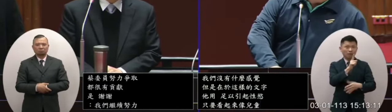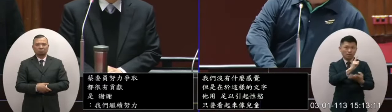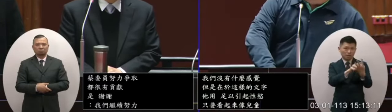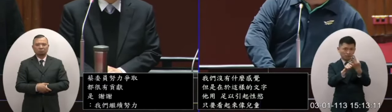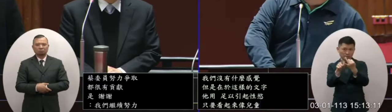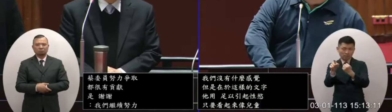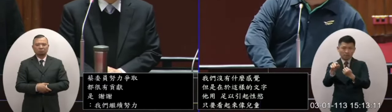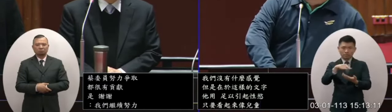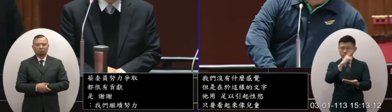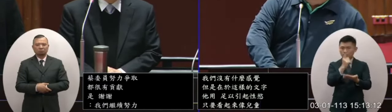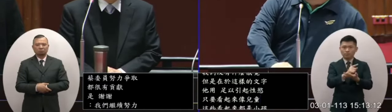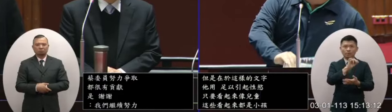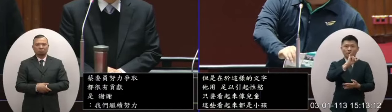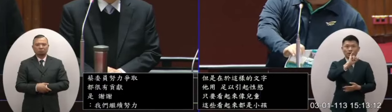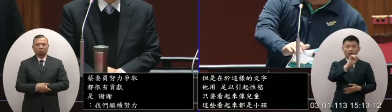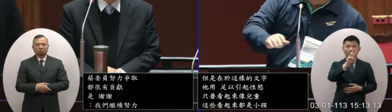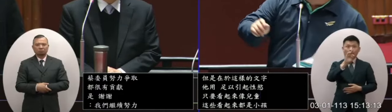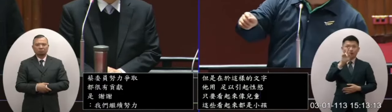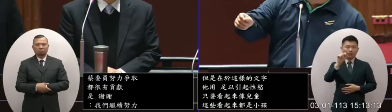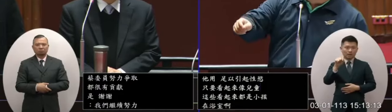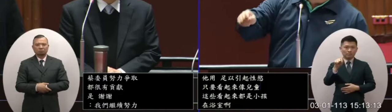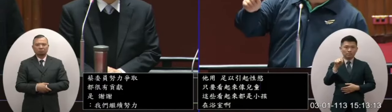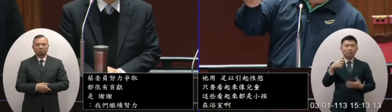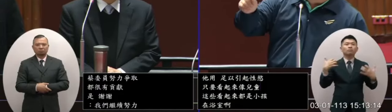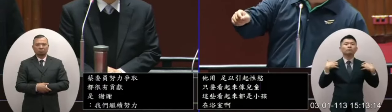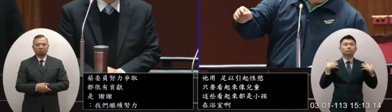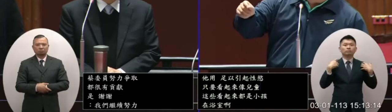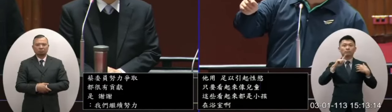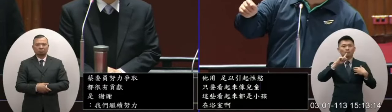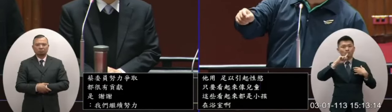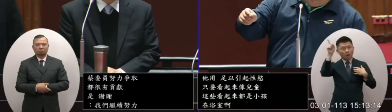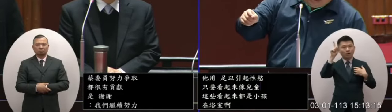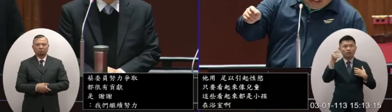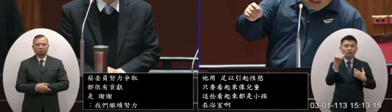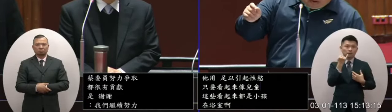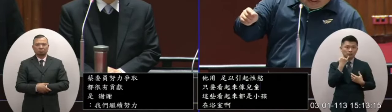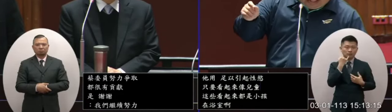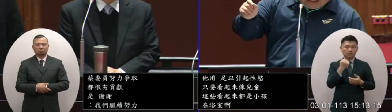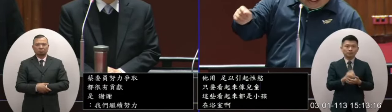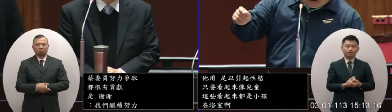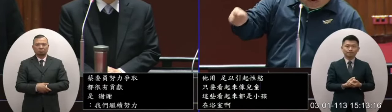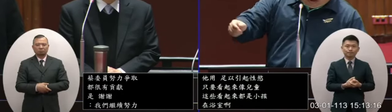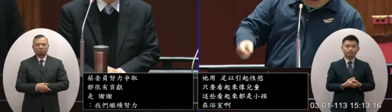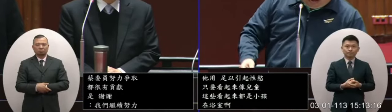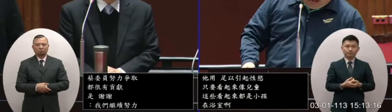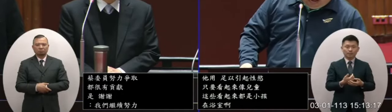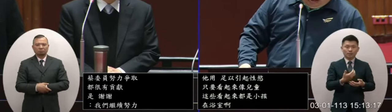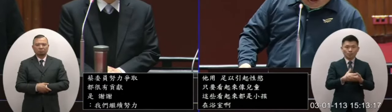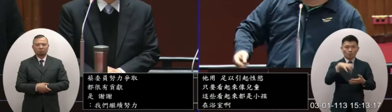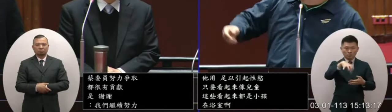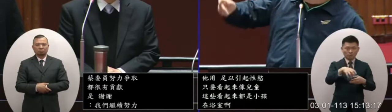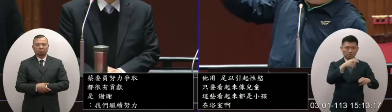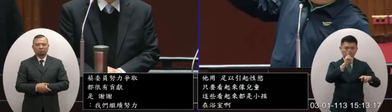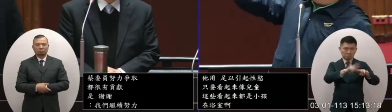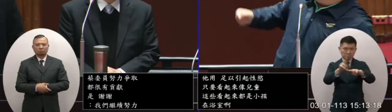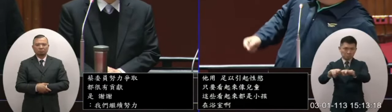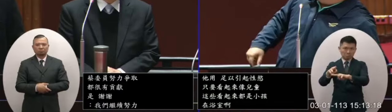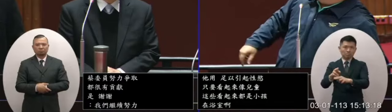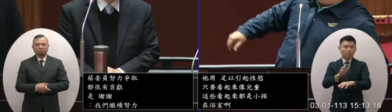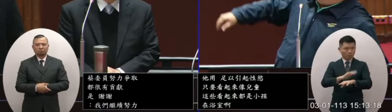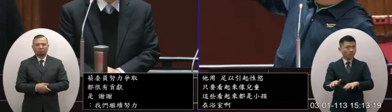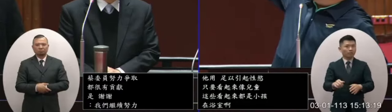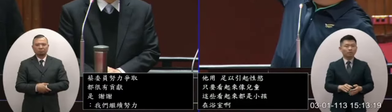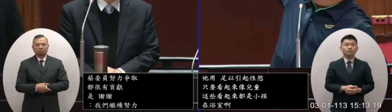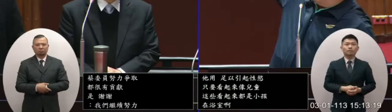部都会属于 IWIN 会被检举的范围，然后他们平台就负担了有这样的一个措施那我再用下一